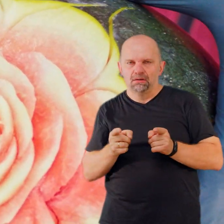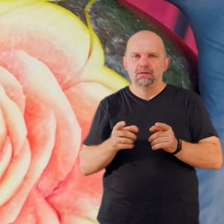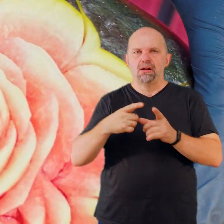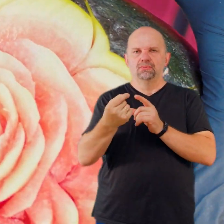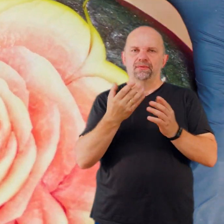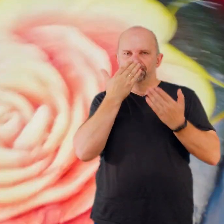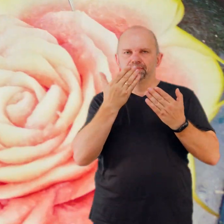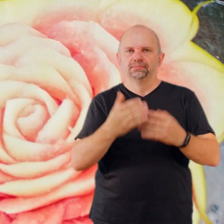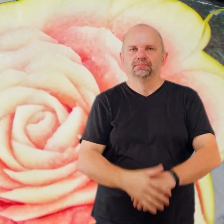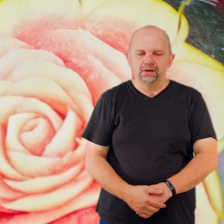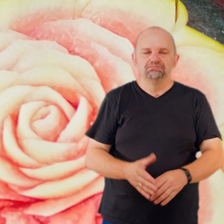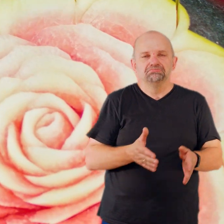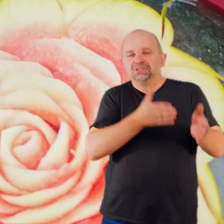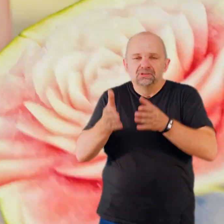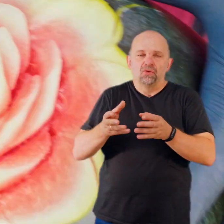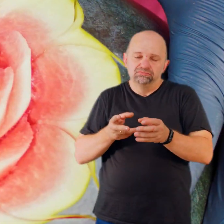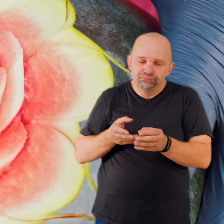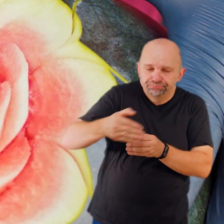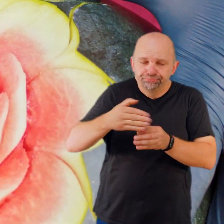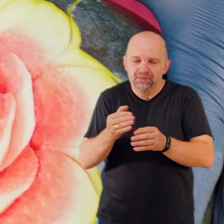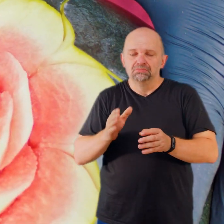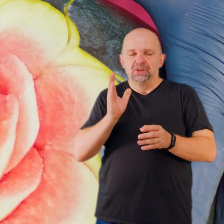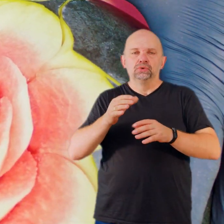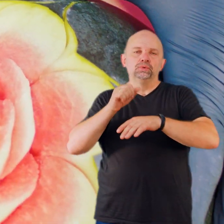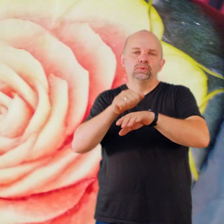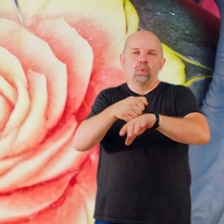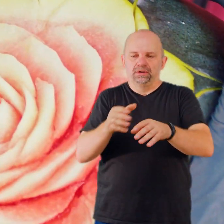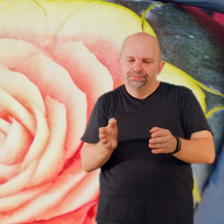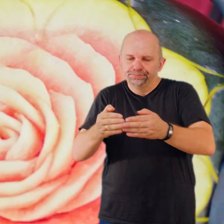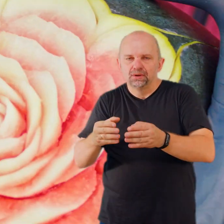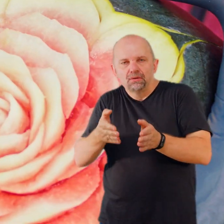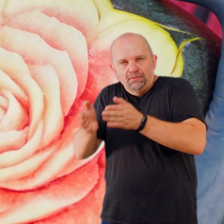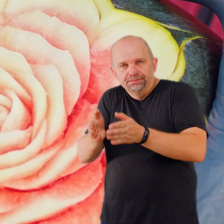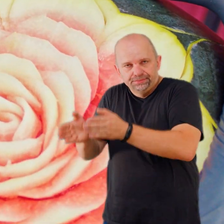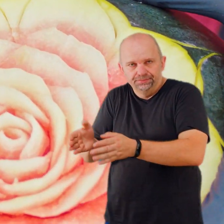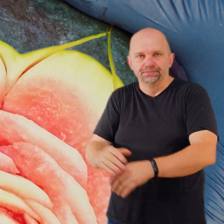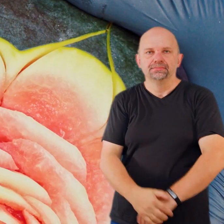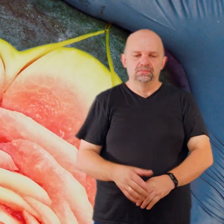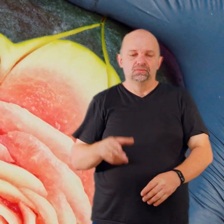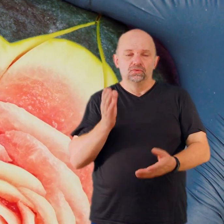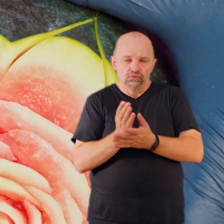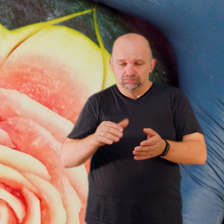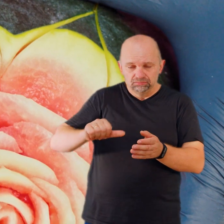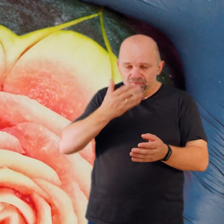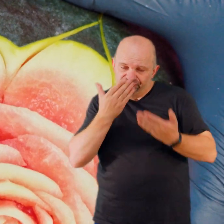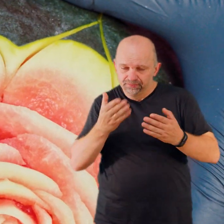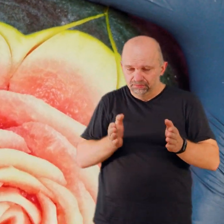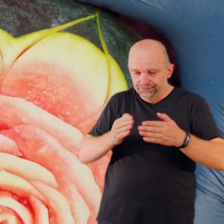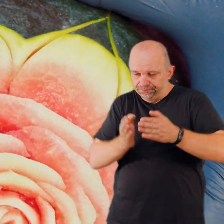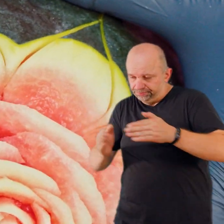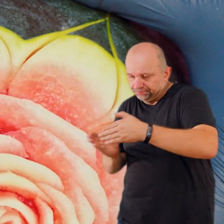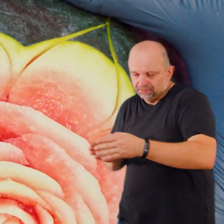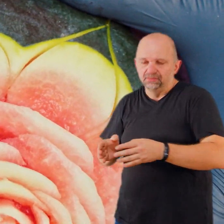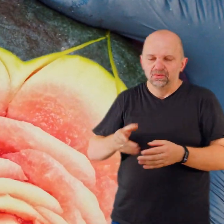fałka, tylko jednak ten kształt liścia. Kolejną rzeczą będzie odcięcie skórki od naszej rzeźby. I teraz odcinamy sobie naszą